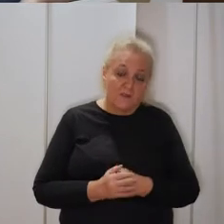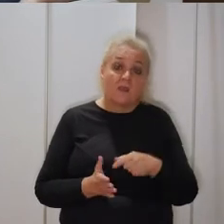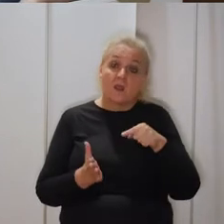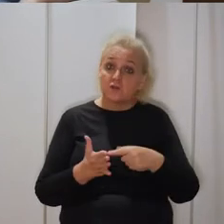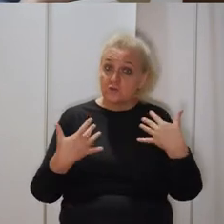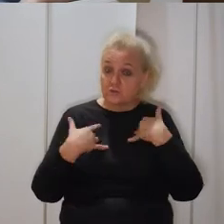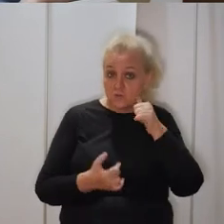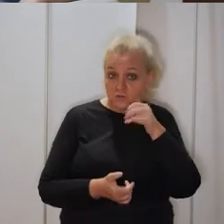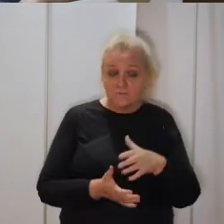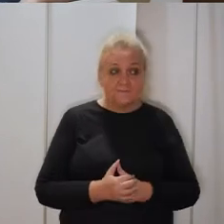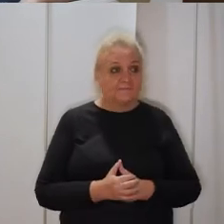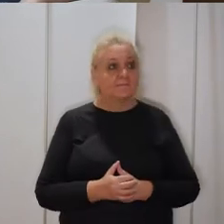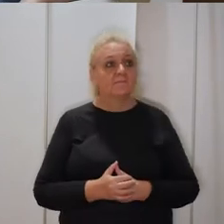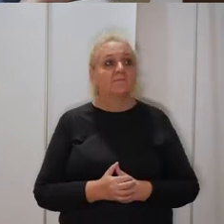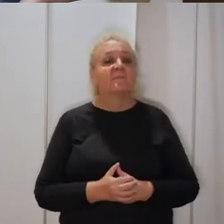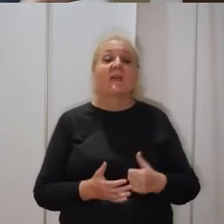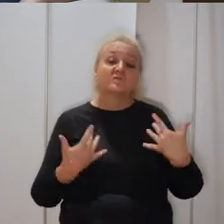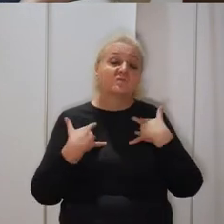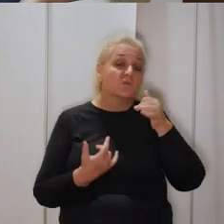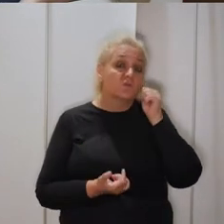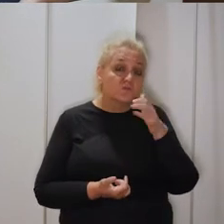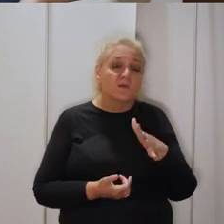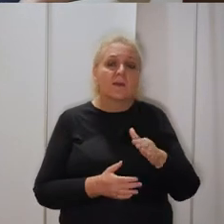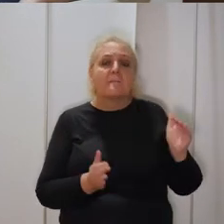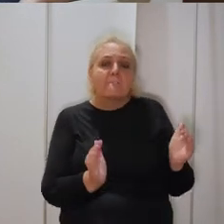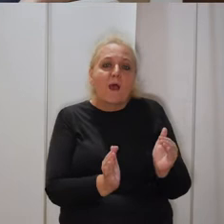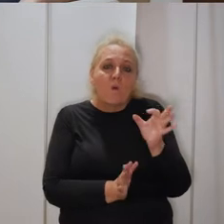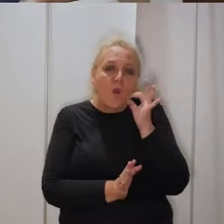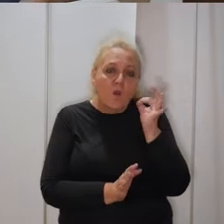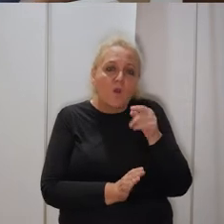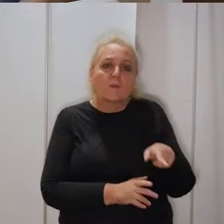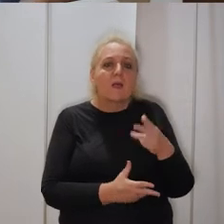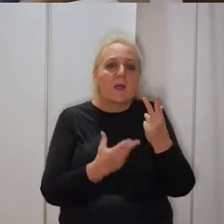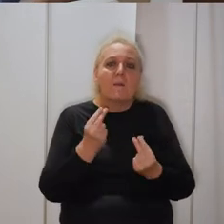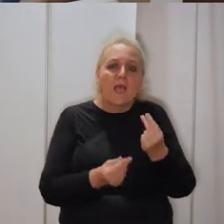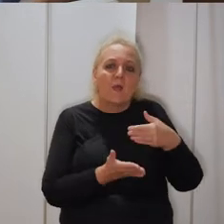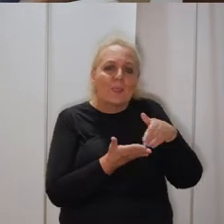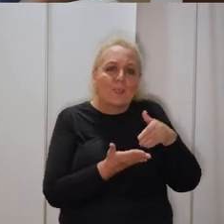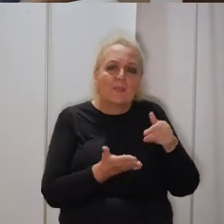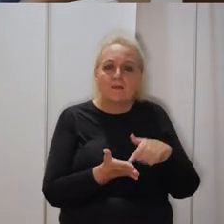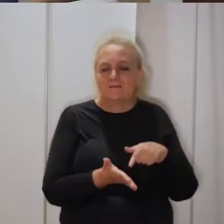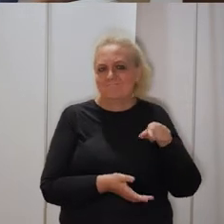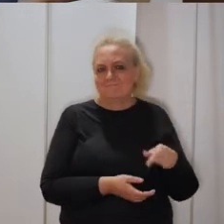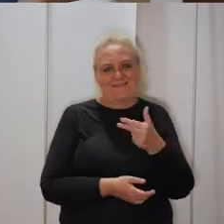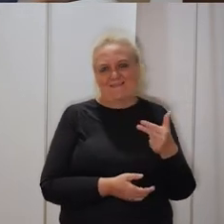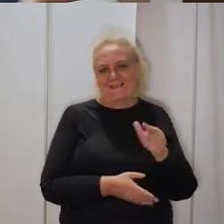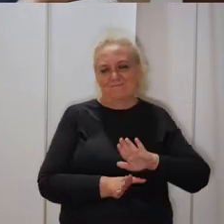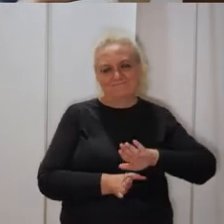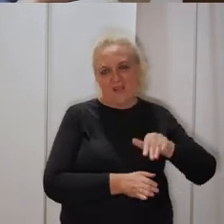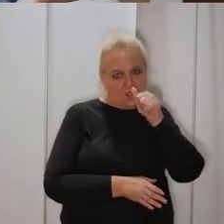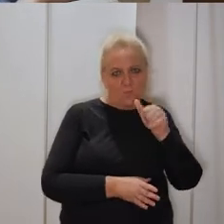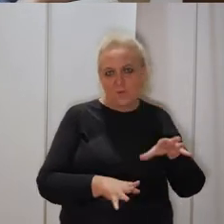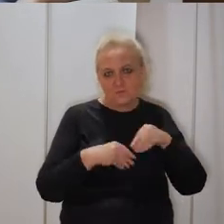życie codzienne... Bardzo udane warchlaki. Życie codzienne małych kotków na przykład, to jak piją mleko, to jest absolutnie komiks nie na temat, więc nie mogę go